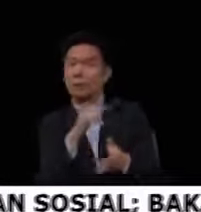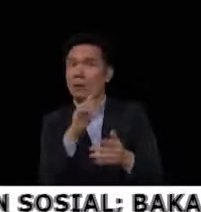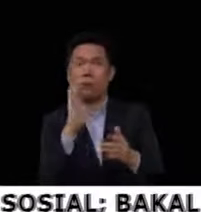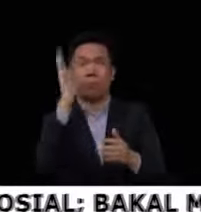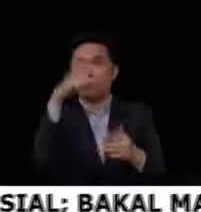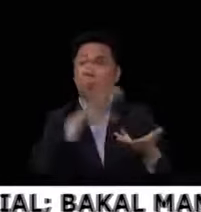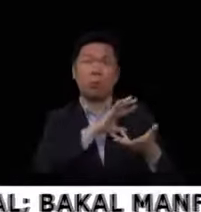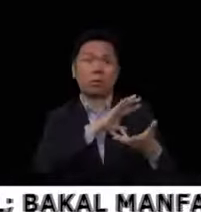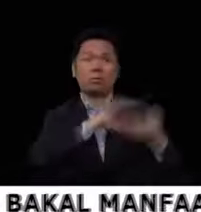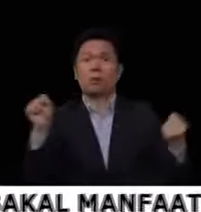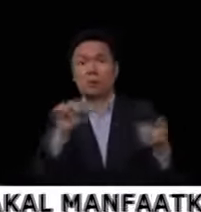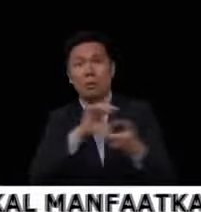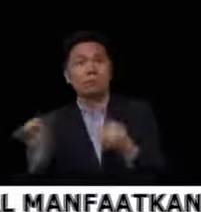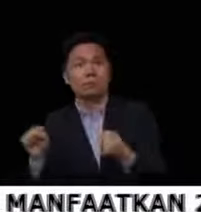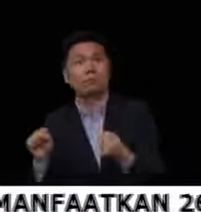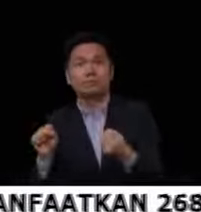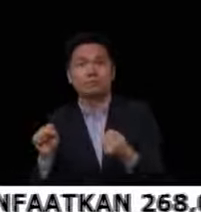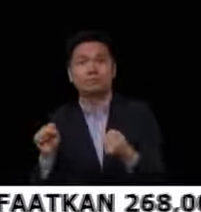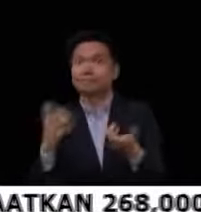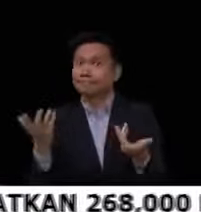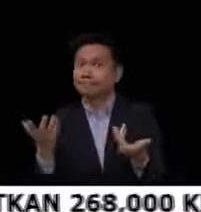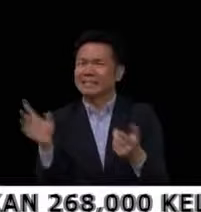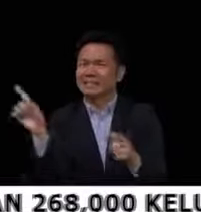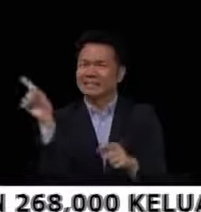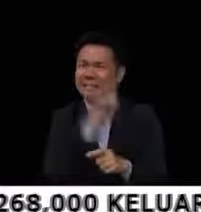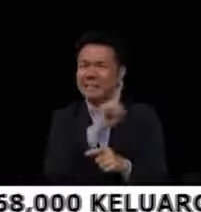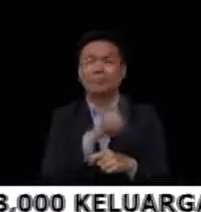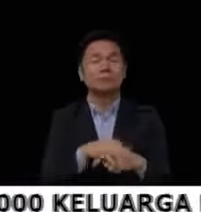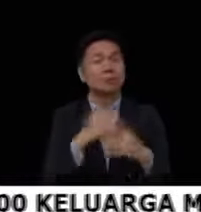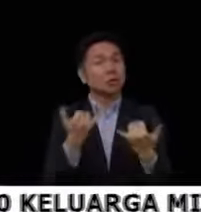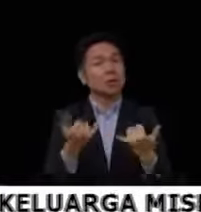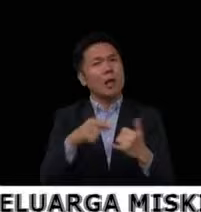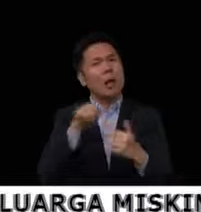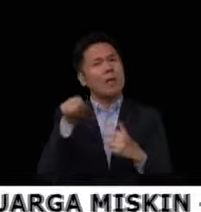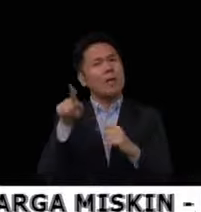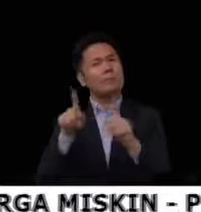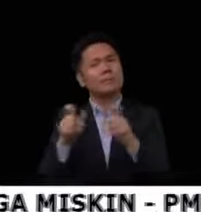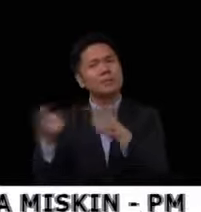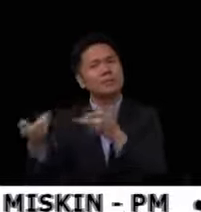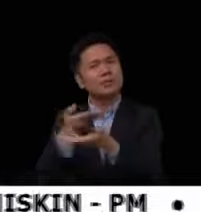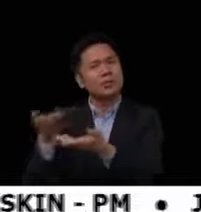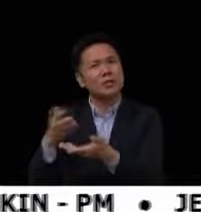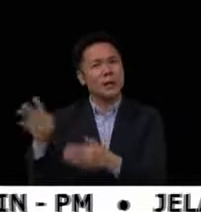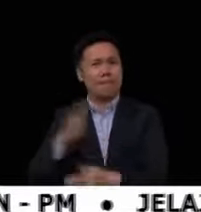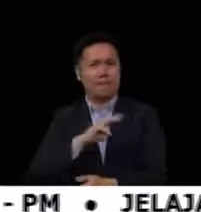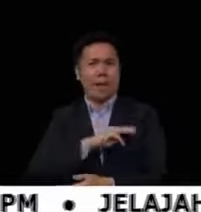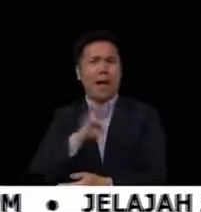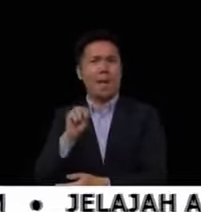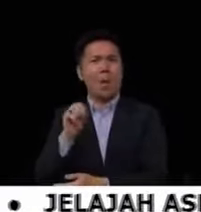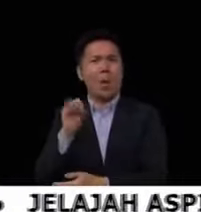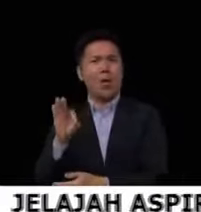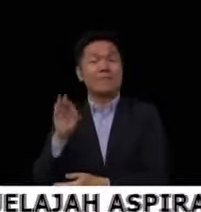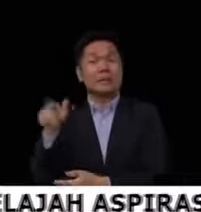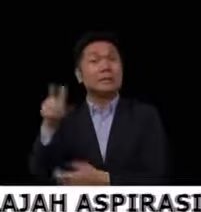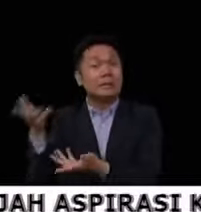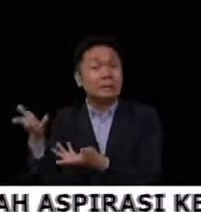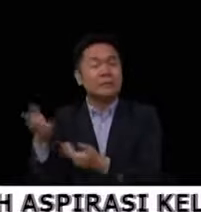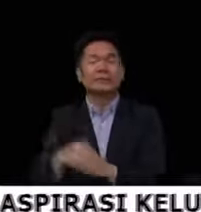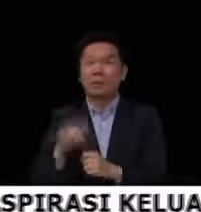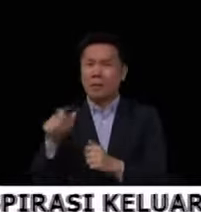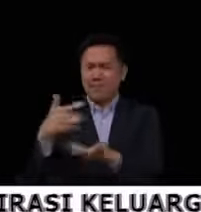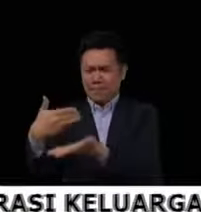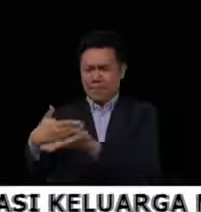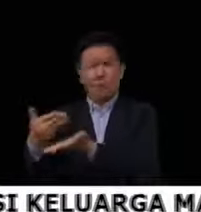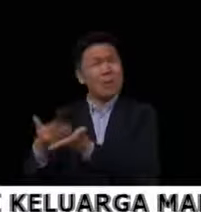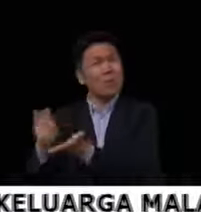crewsakan hasbalah itu apa yang kita lakukan ialah yang telah kita bincangkan dengan kementerian keuangan ialah untuk menggunakan peruntukan